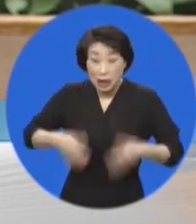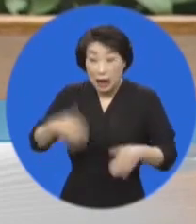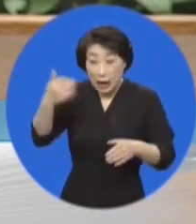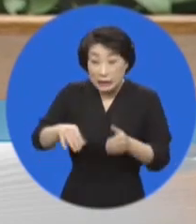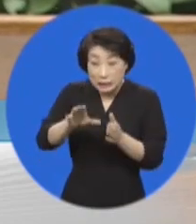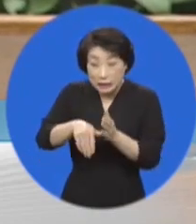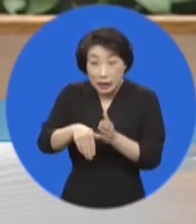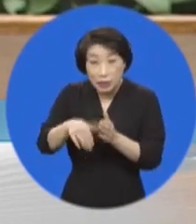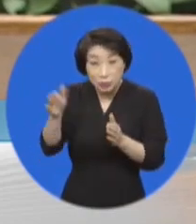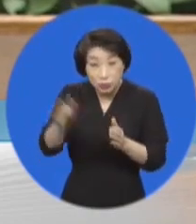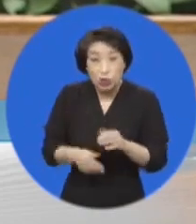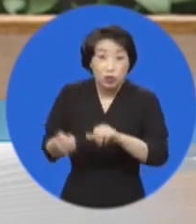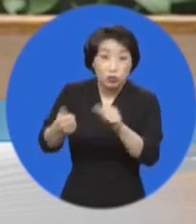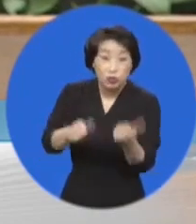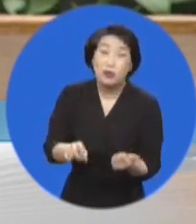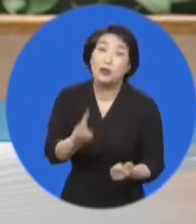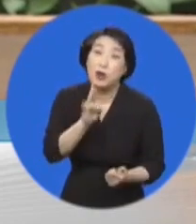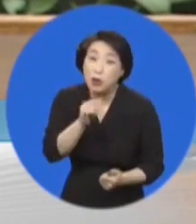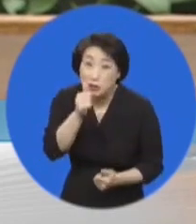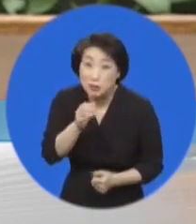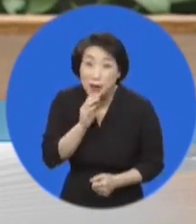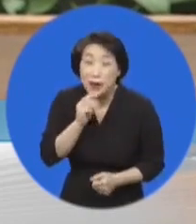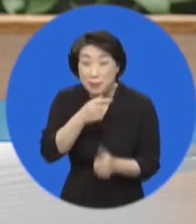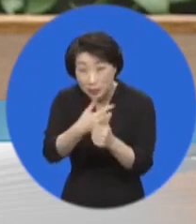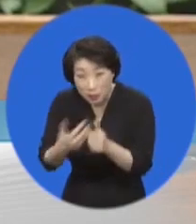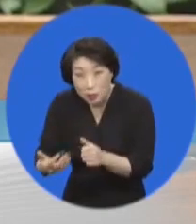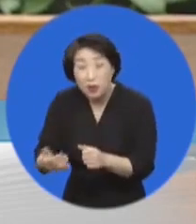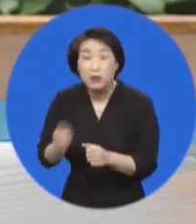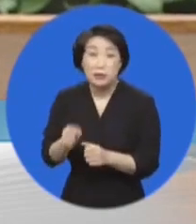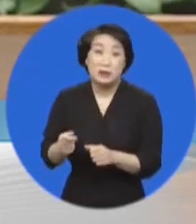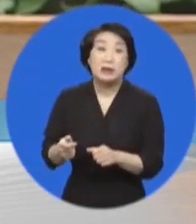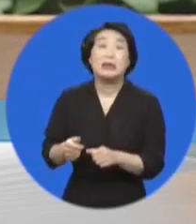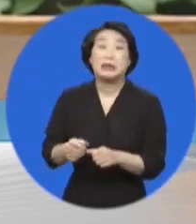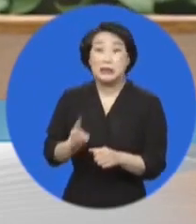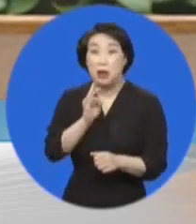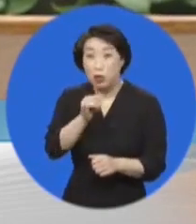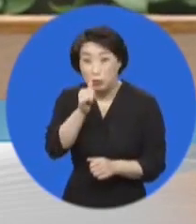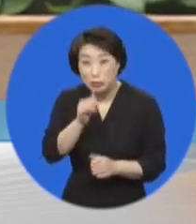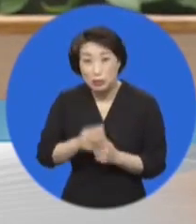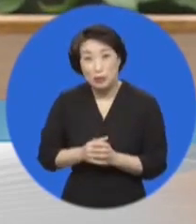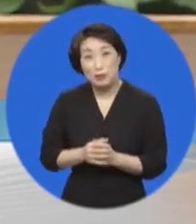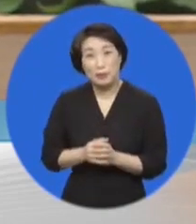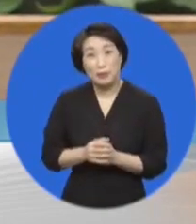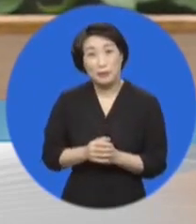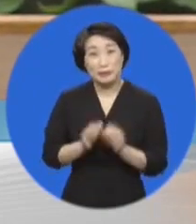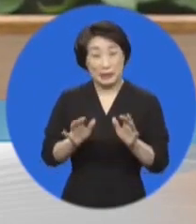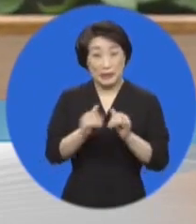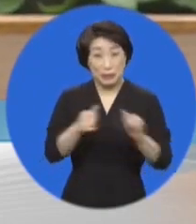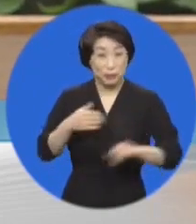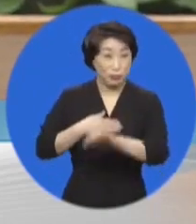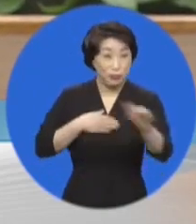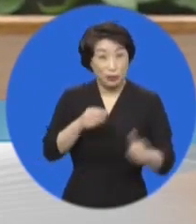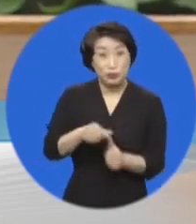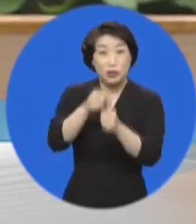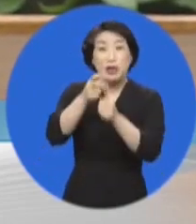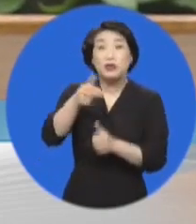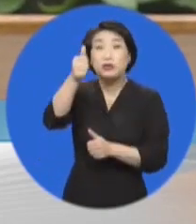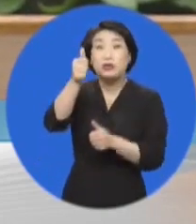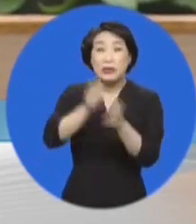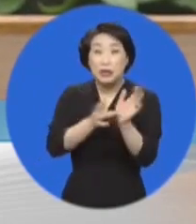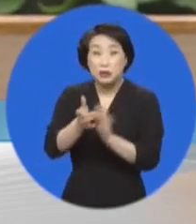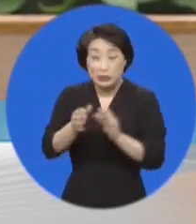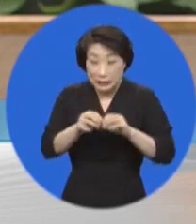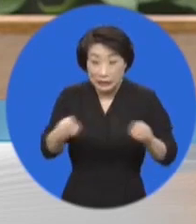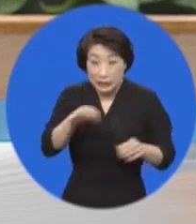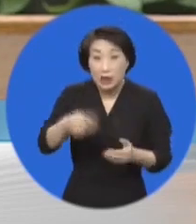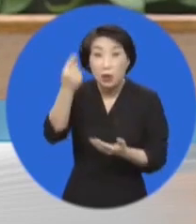죽을 자라는 거예요. 피 흘릴 자라는 거예요. 태어나기 전부터. 그래서 인류의 구세주 예수는 이